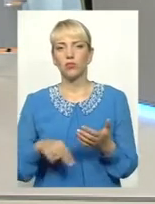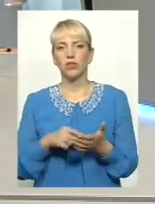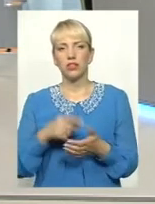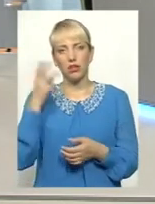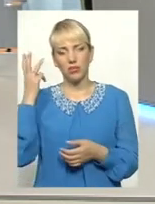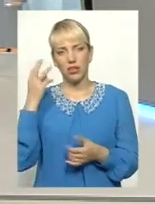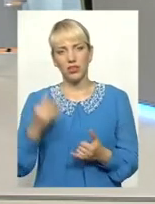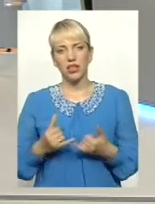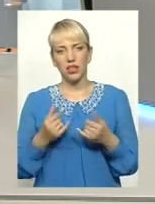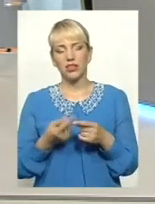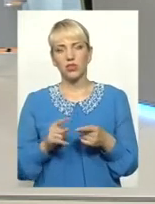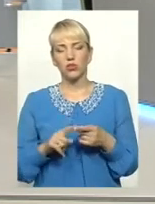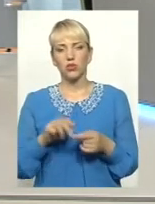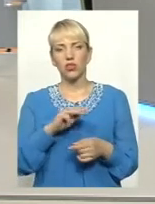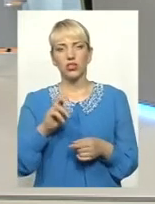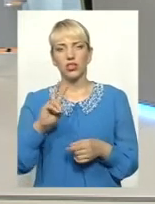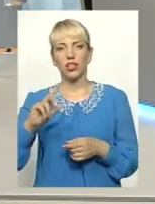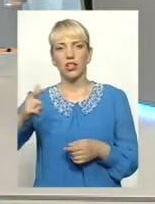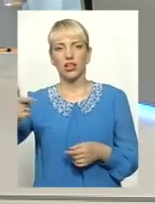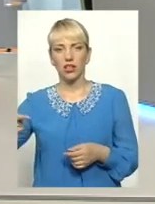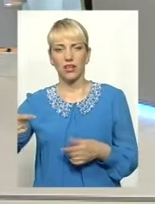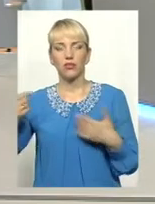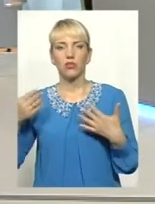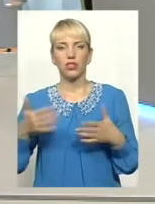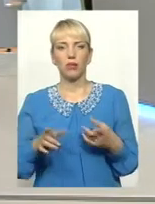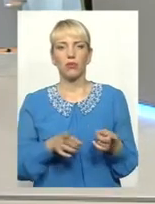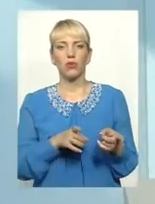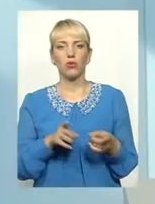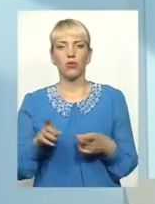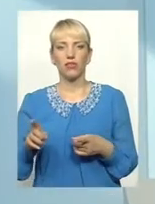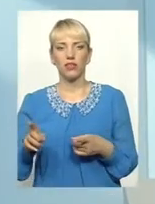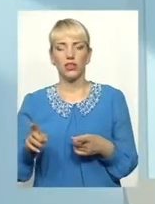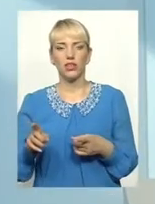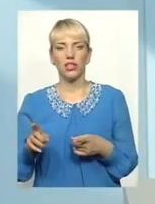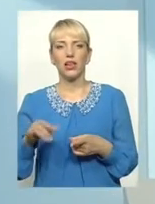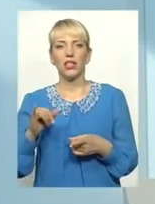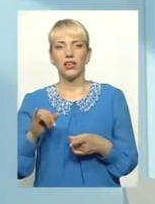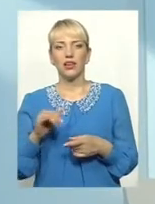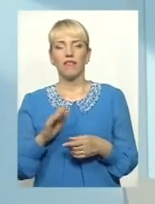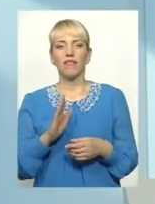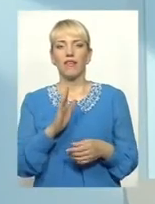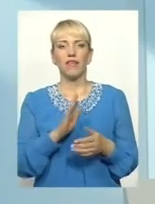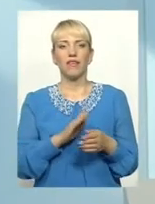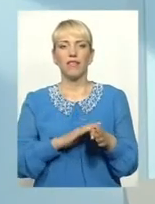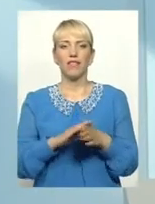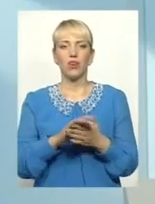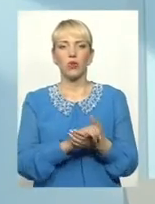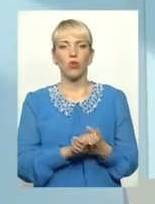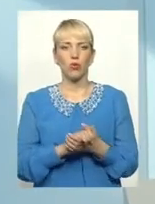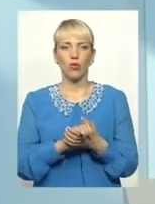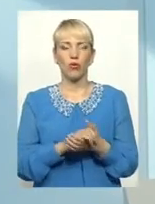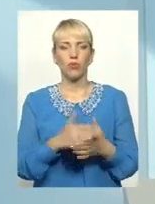цього вже управлінням житлово-комунального господарства підготовлений і в виконкомі лежить на розгляді